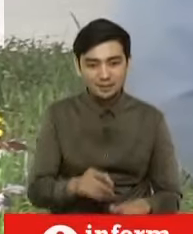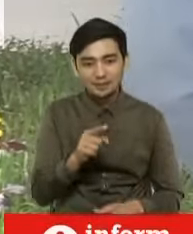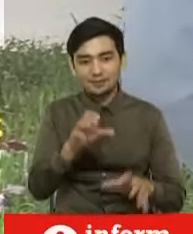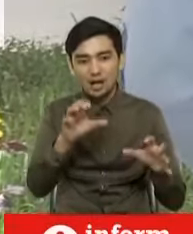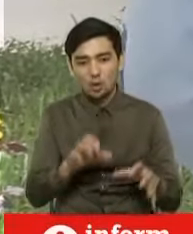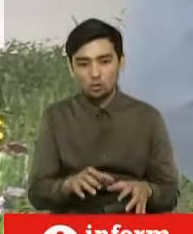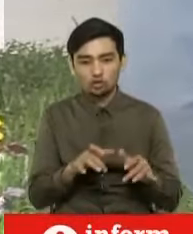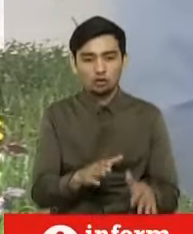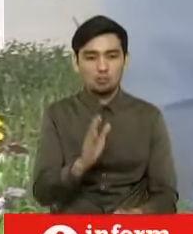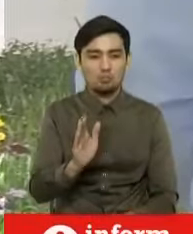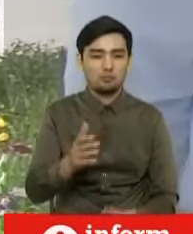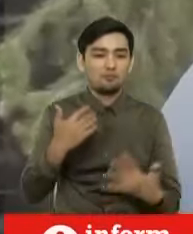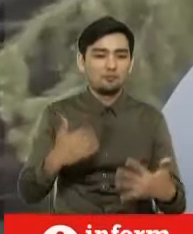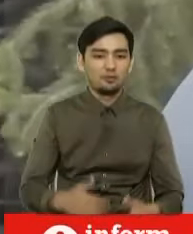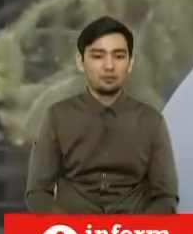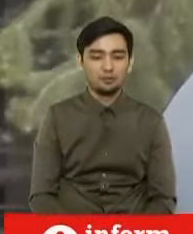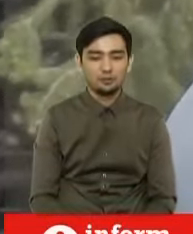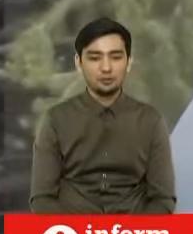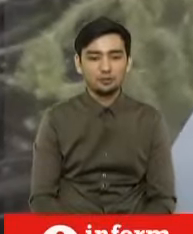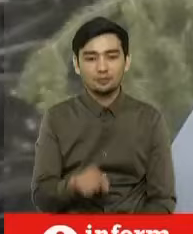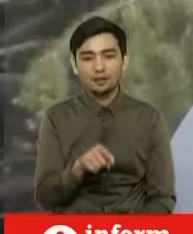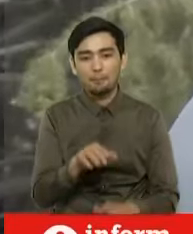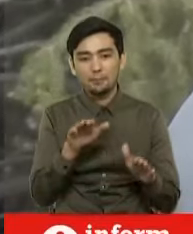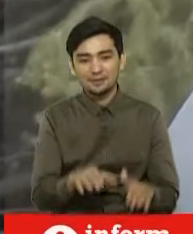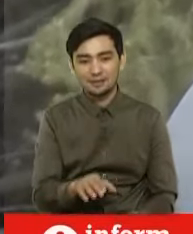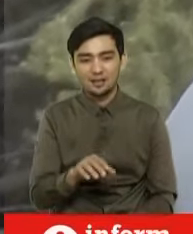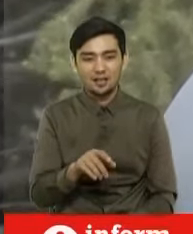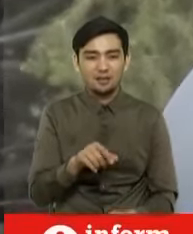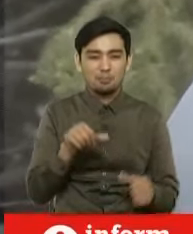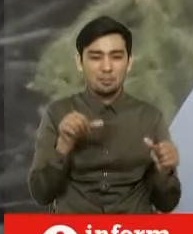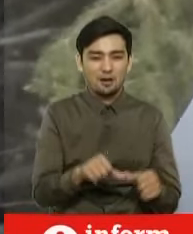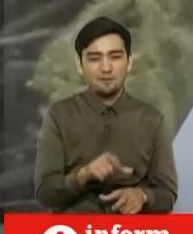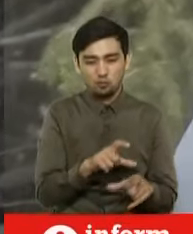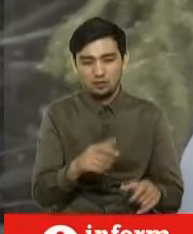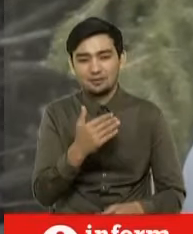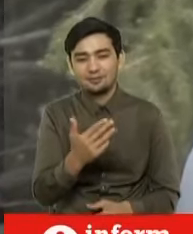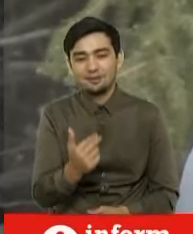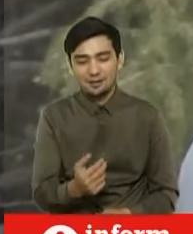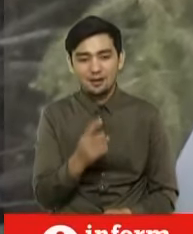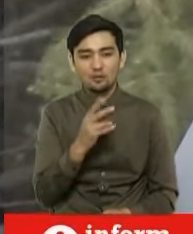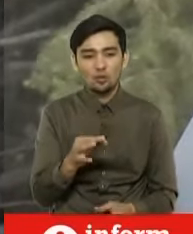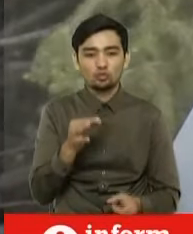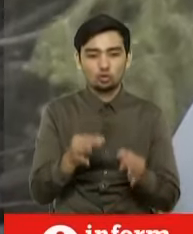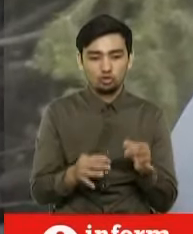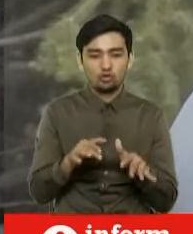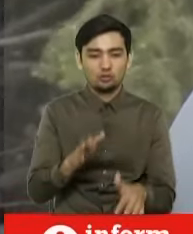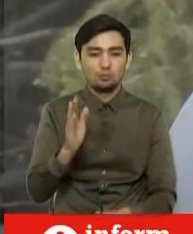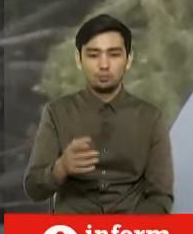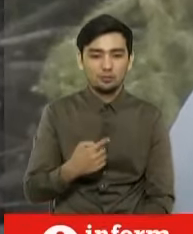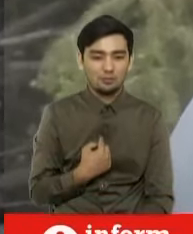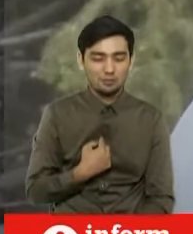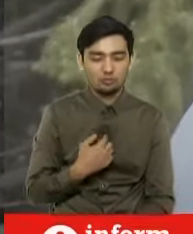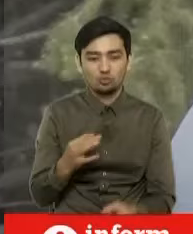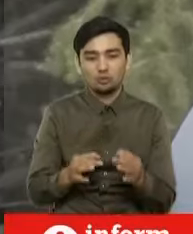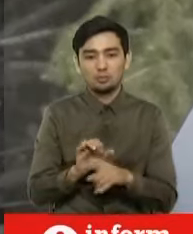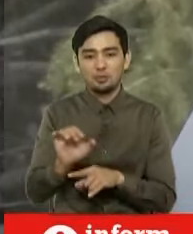заңмен шешілетін мәселе екендігін айтады. Бұл жерде азаматтық құқықтық қатынас болып есептеледі. Бұл жерде сот тәртібімен шешілетін мәселе. Сол себепті сотқа беріліп,